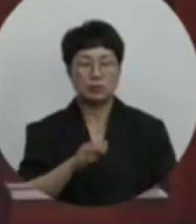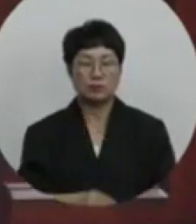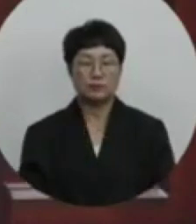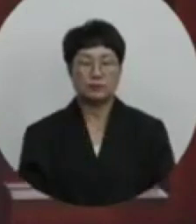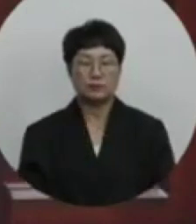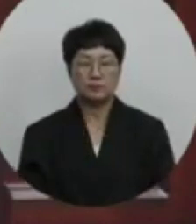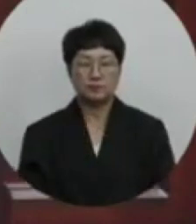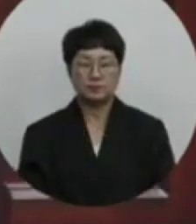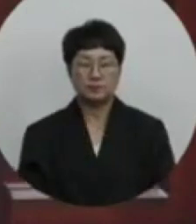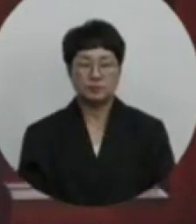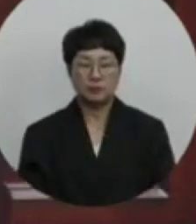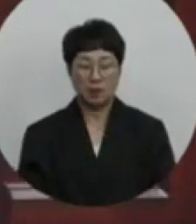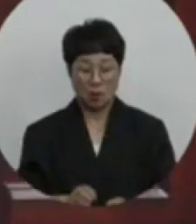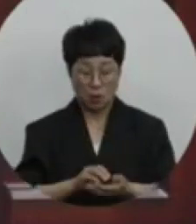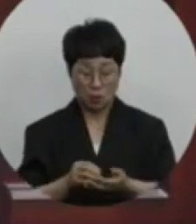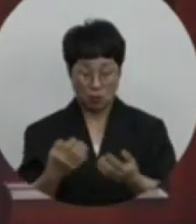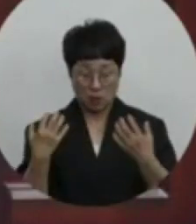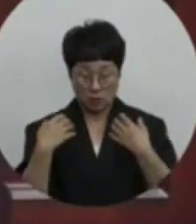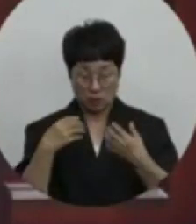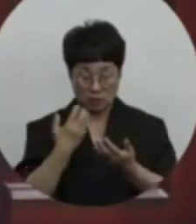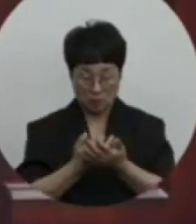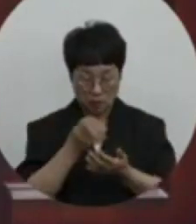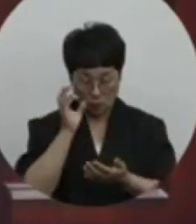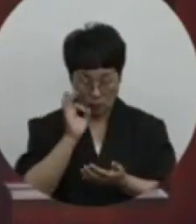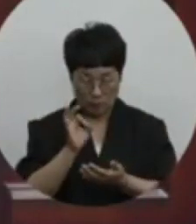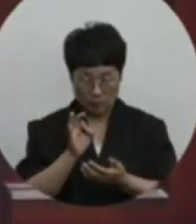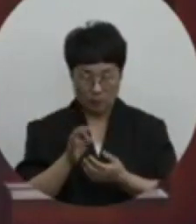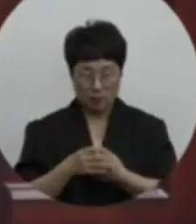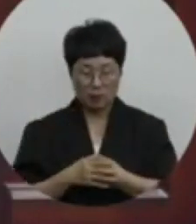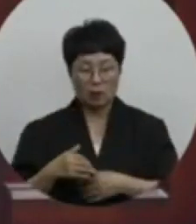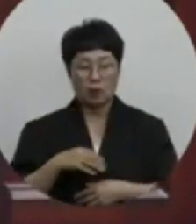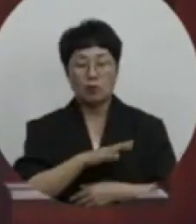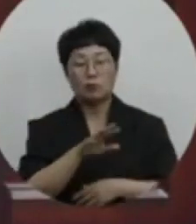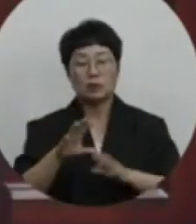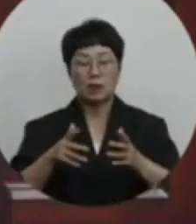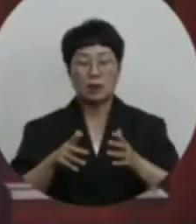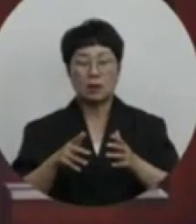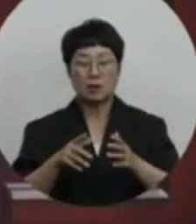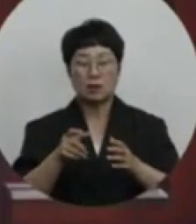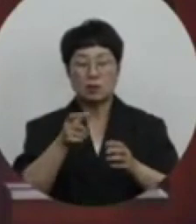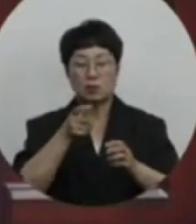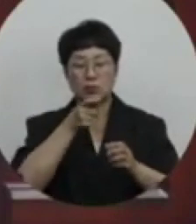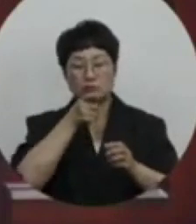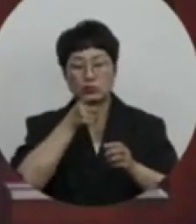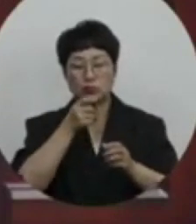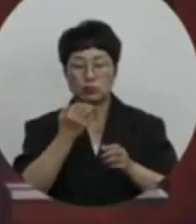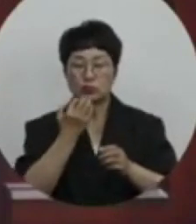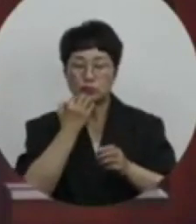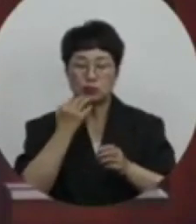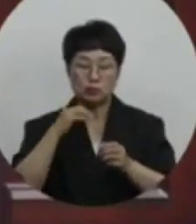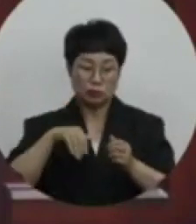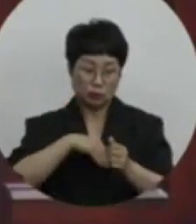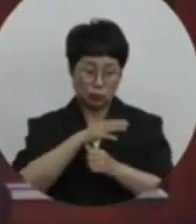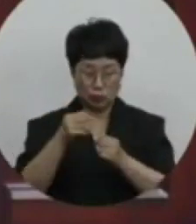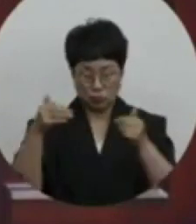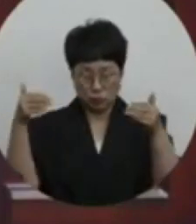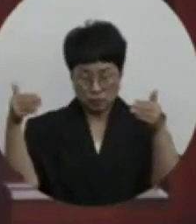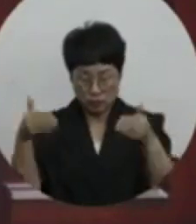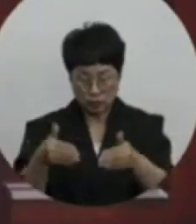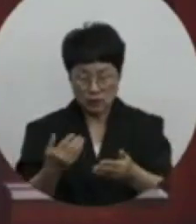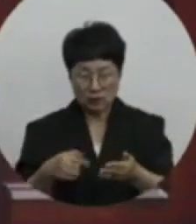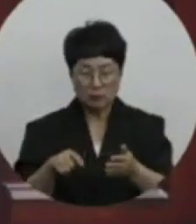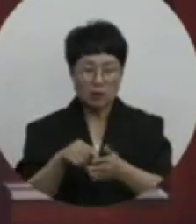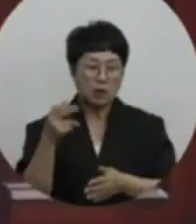불과합니다. 통계청 자료에서 보여주듯 우리나라는 수도권으로 인구가 집중되어 있다고 하지만 우리